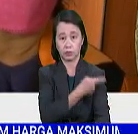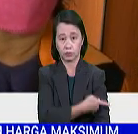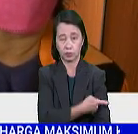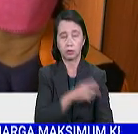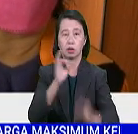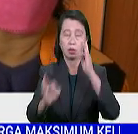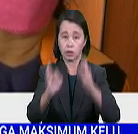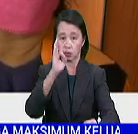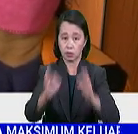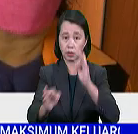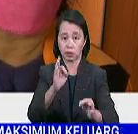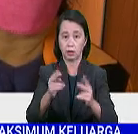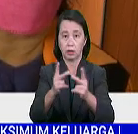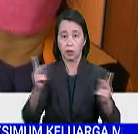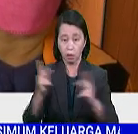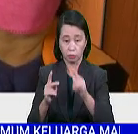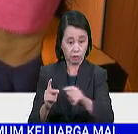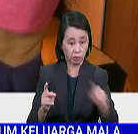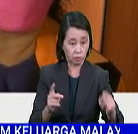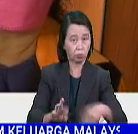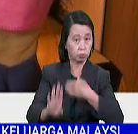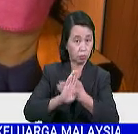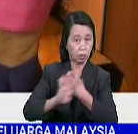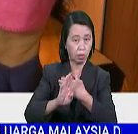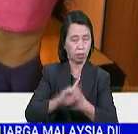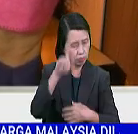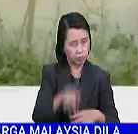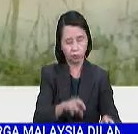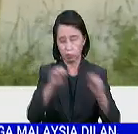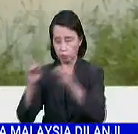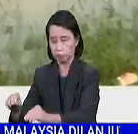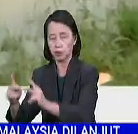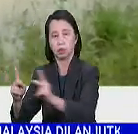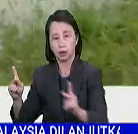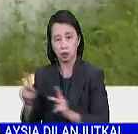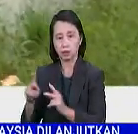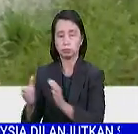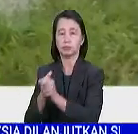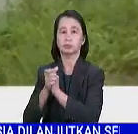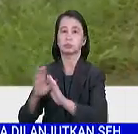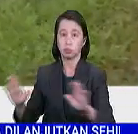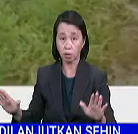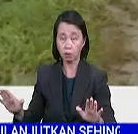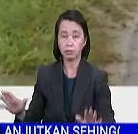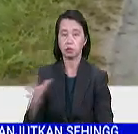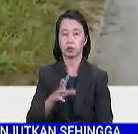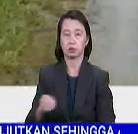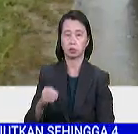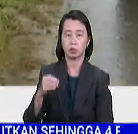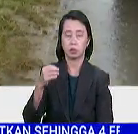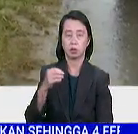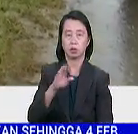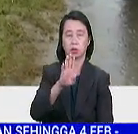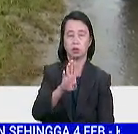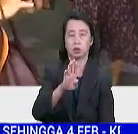sekiranya kawasan Anda beresiko berpindahlah Ke kawasan yang lebih selamat dan pikopi